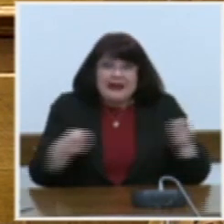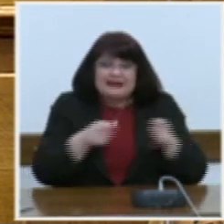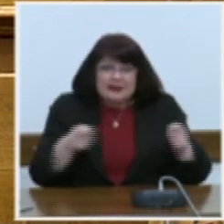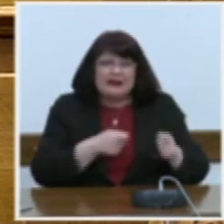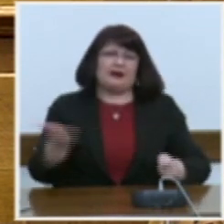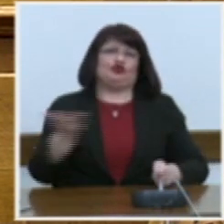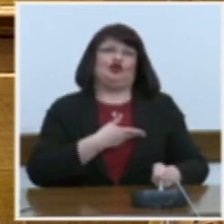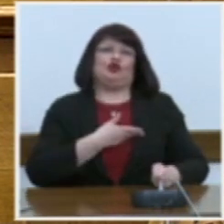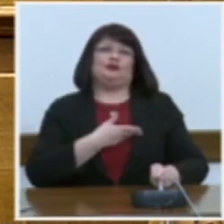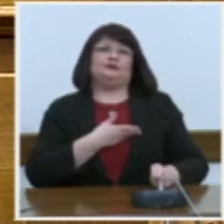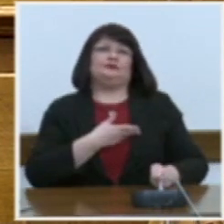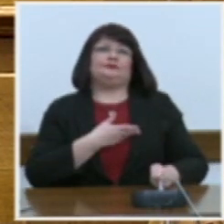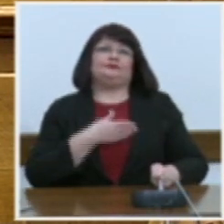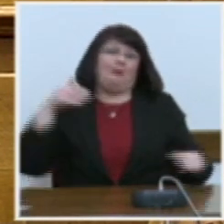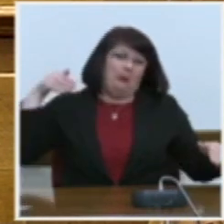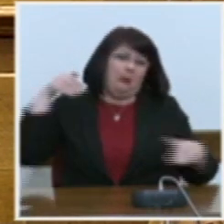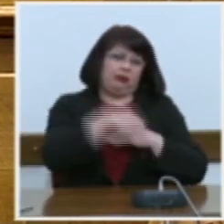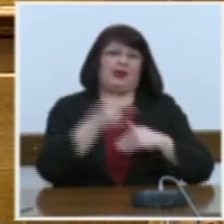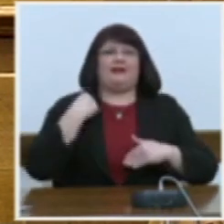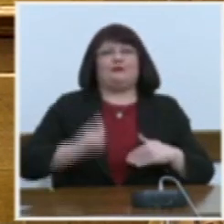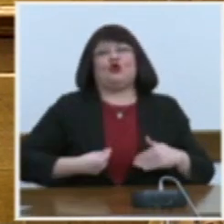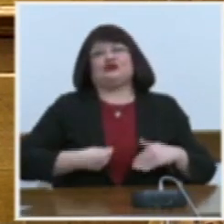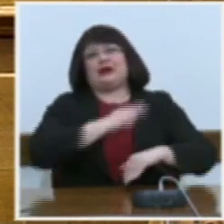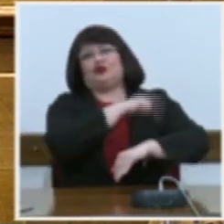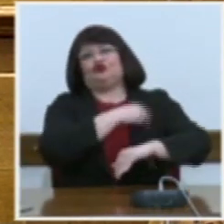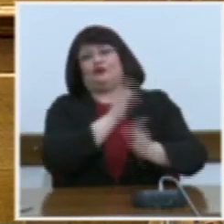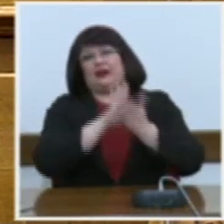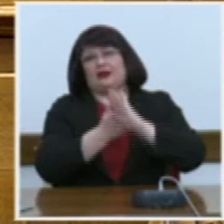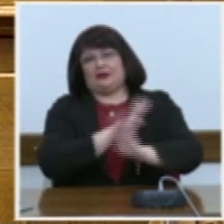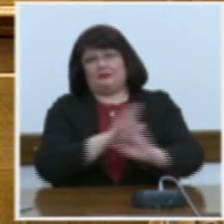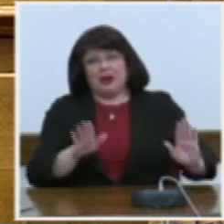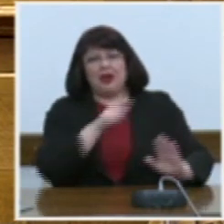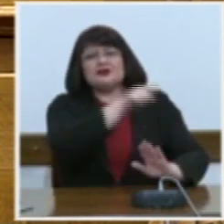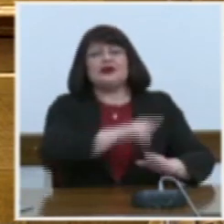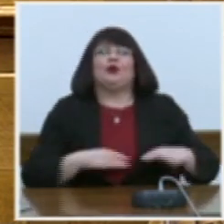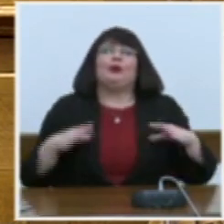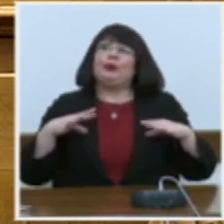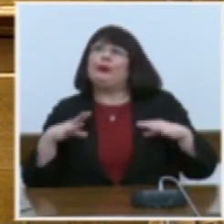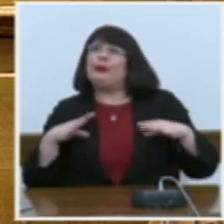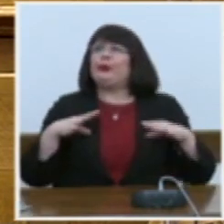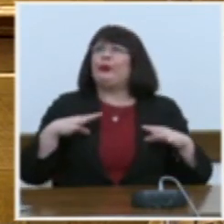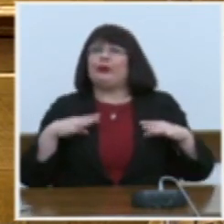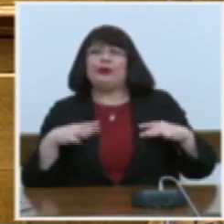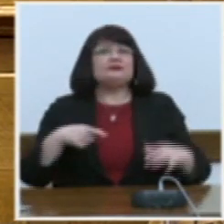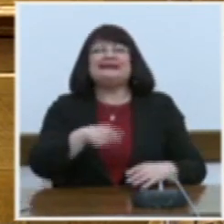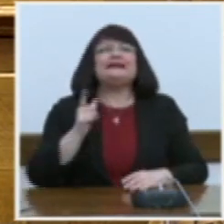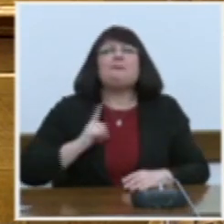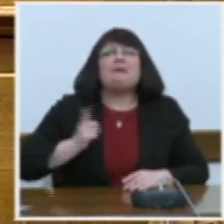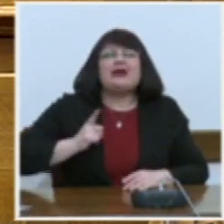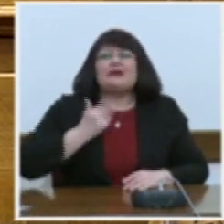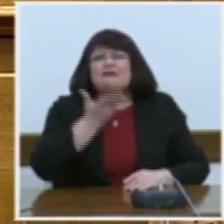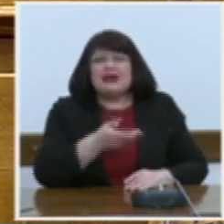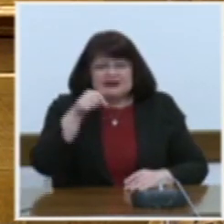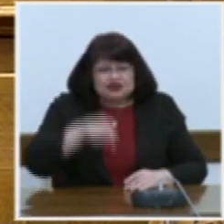οδηγήσει στην κατάρρευση του δημόσιου συστήματος υγείας. Εσείς πέρα βρέχει. Τι περιμένετε δηλαδή για να κάνετε τώρα